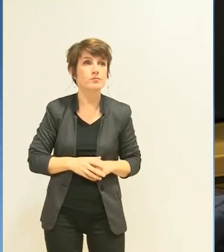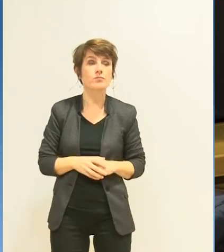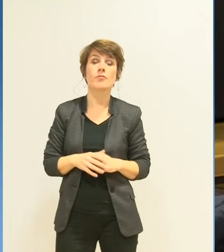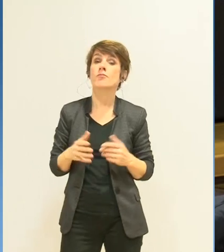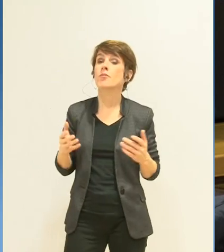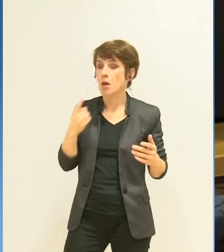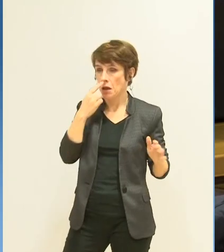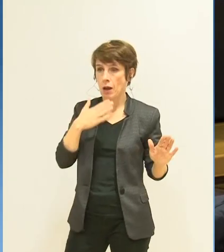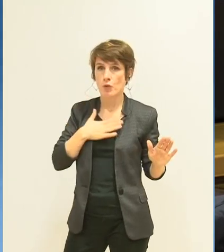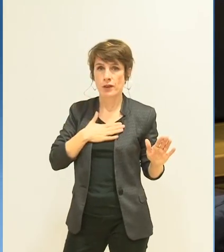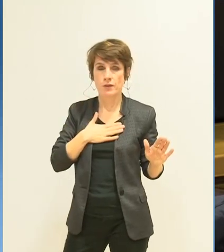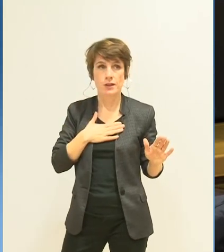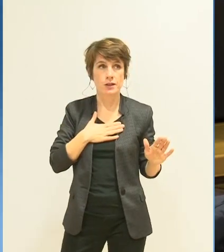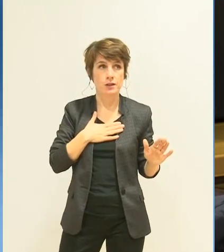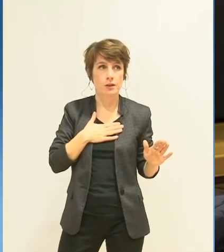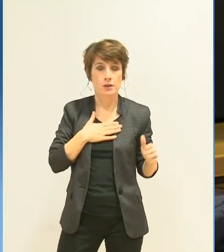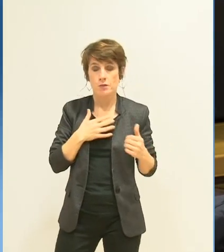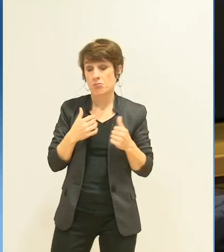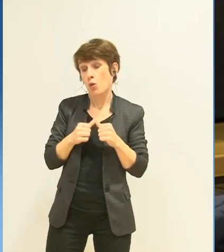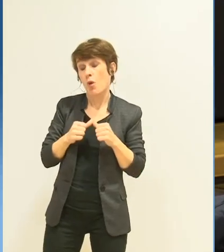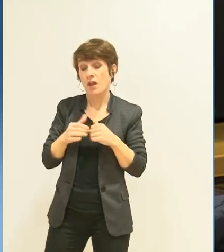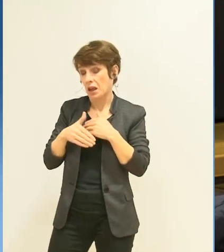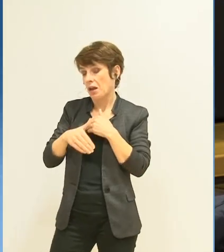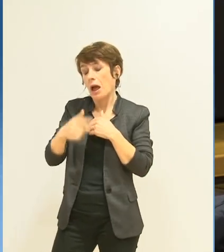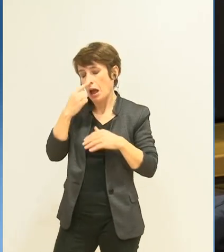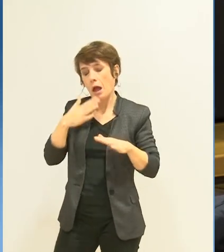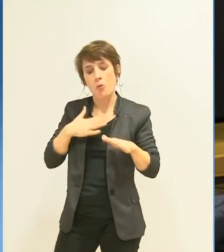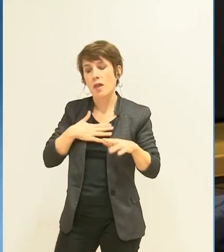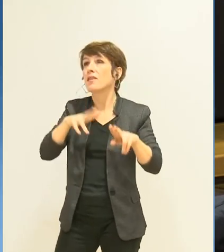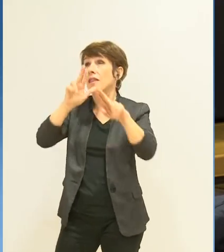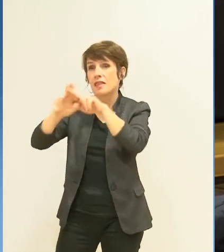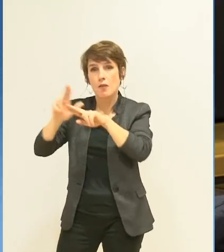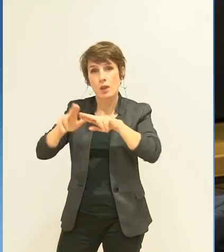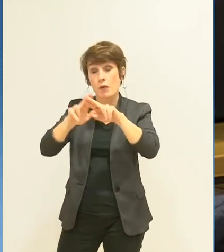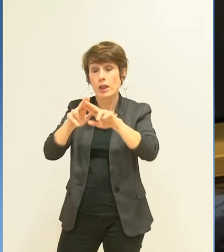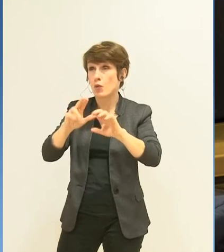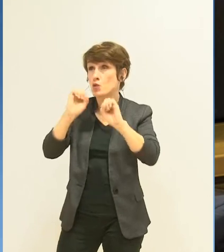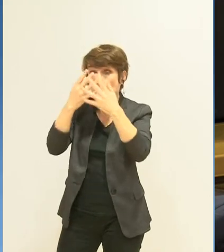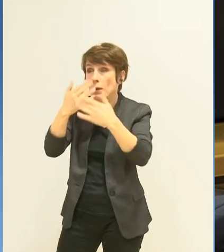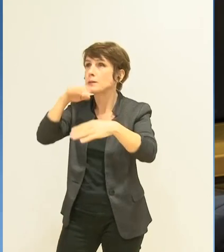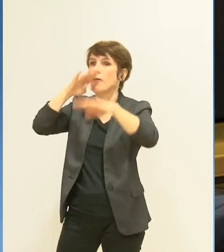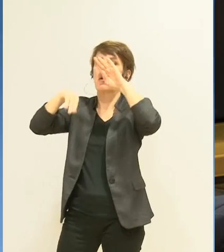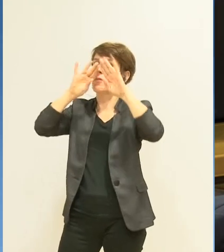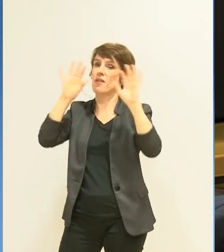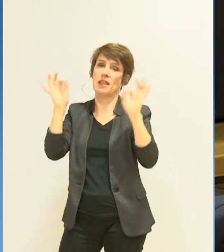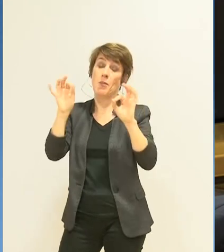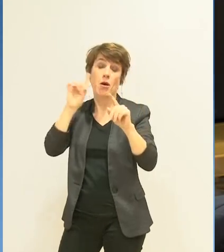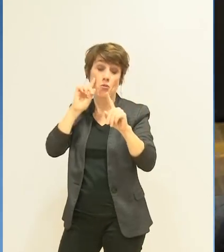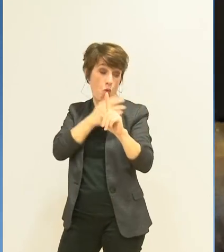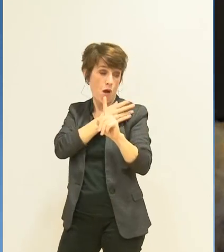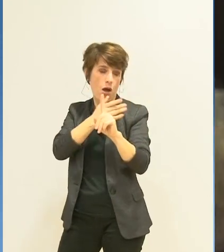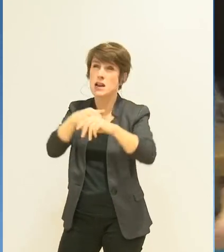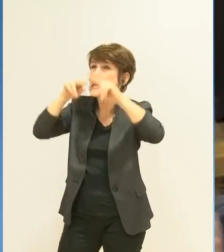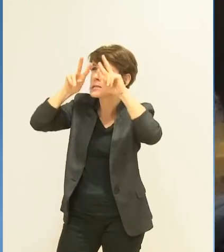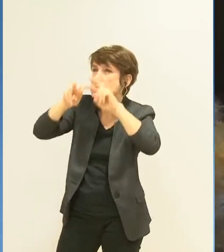n'aura pas non plus énormément de surprises car les diagnostics ont été fait de manière très sérieuse